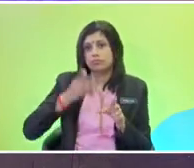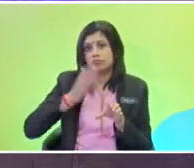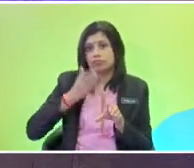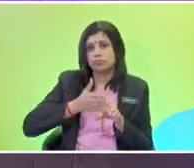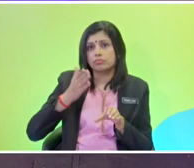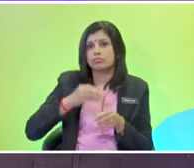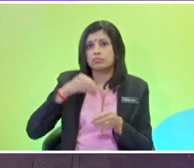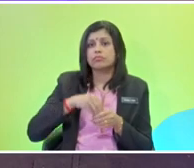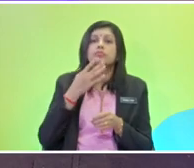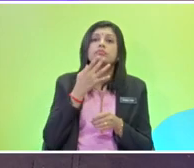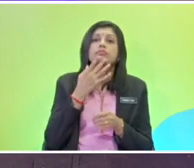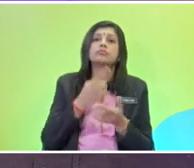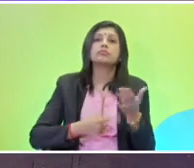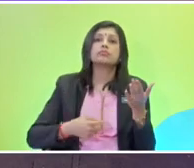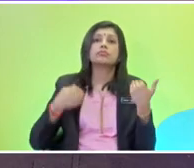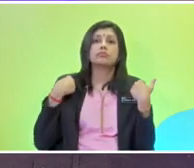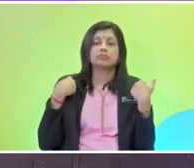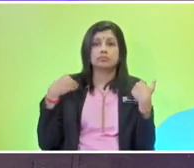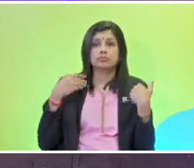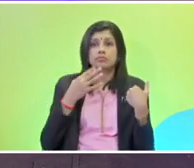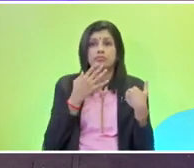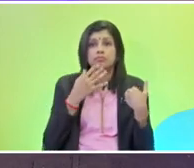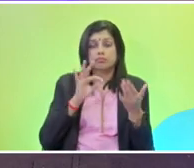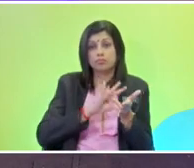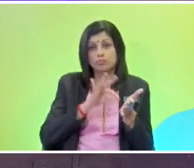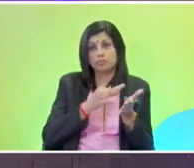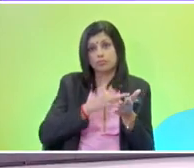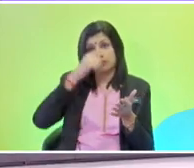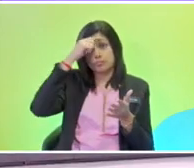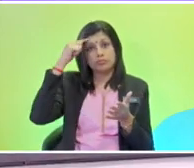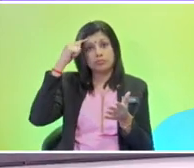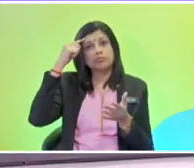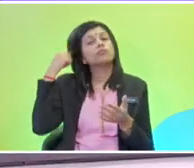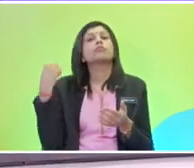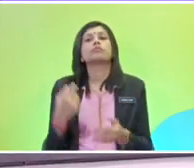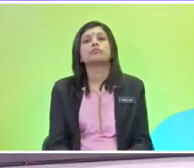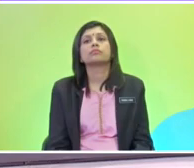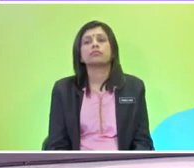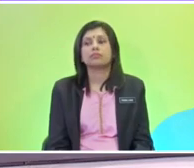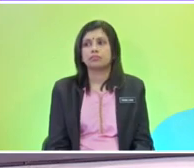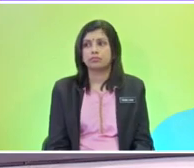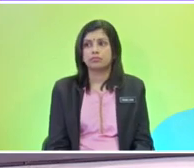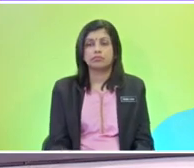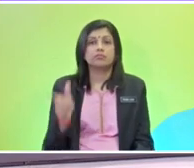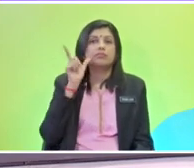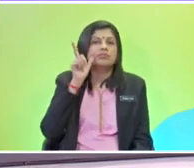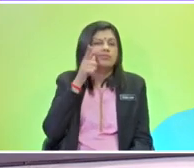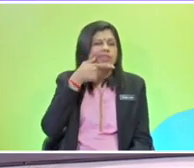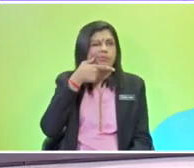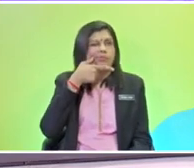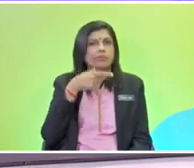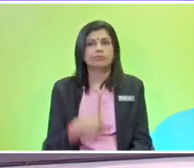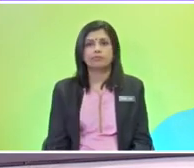apa, cikgu? Ada biji-biji warna hitam. Warna hitam biji dia. Okey. Ini ialah buah lemon. Rasanya